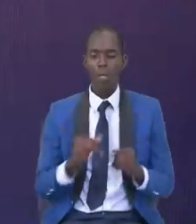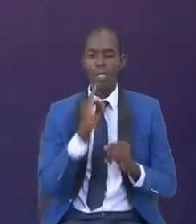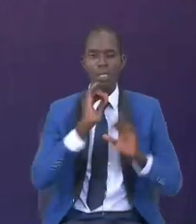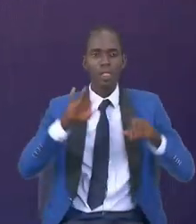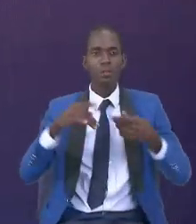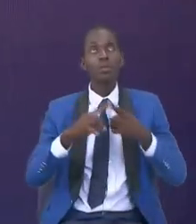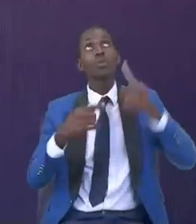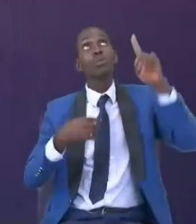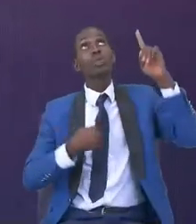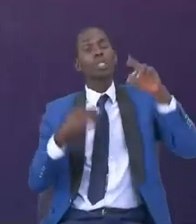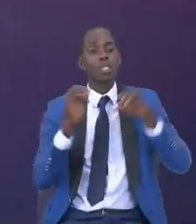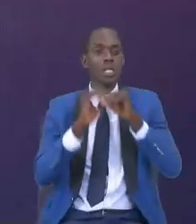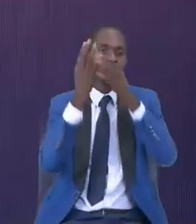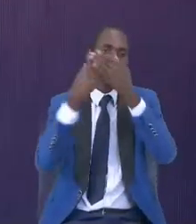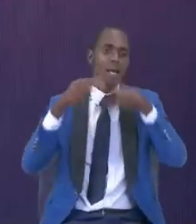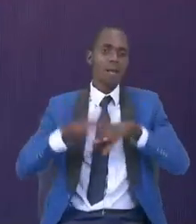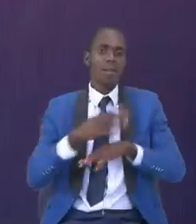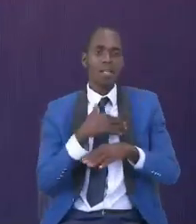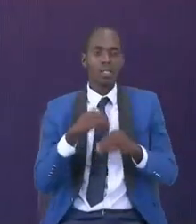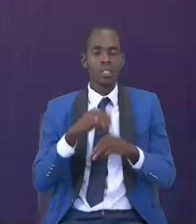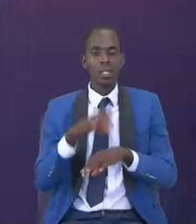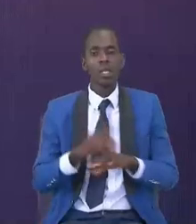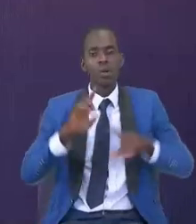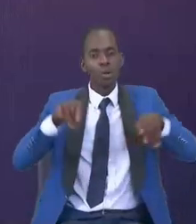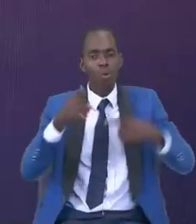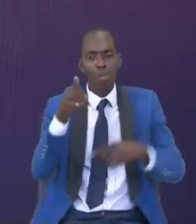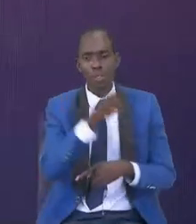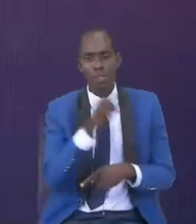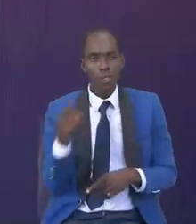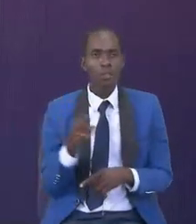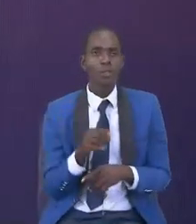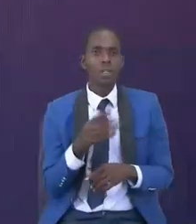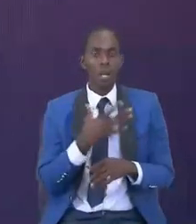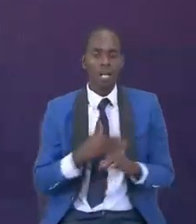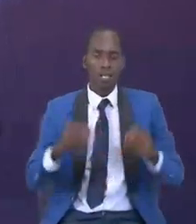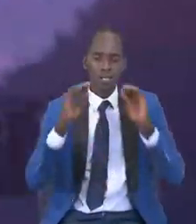la terre. Alors ensuite, dans le verset 19,